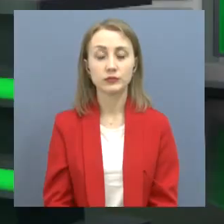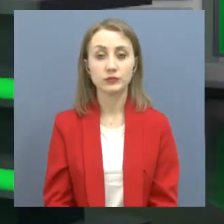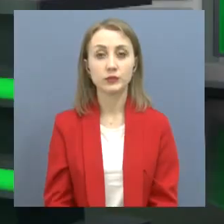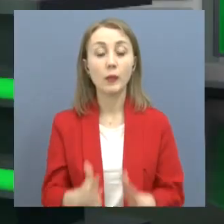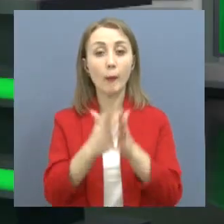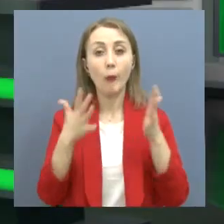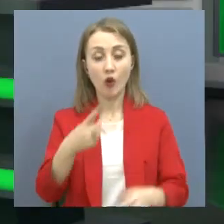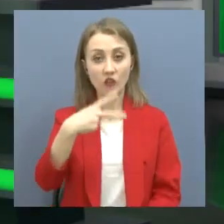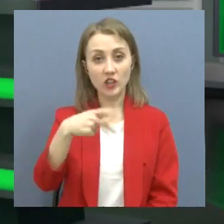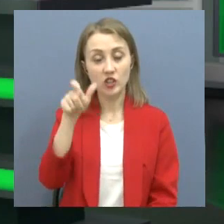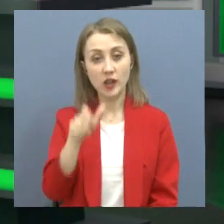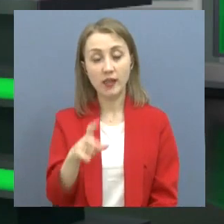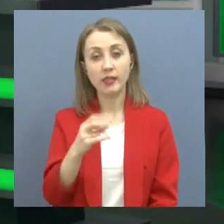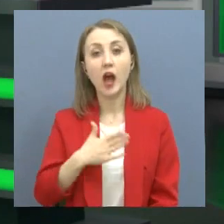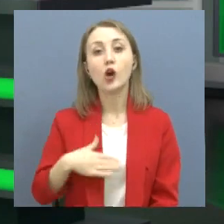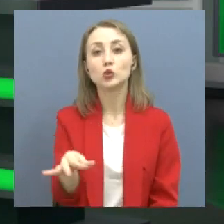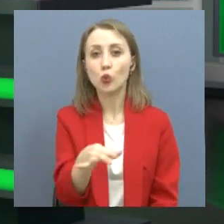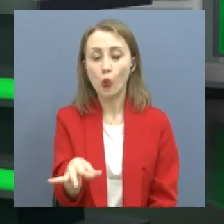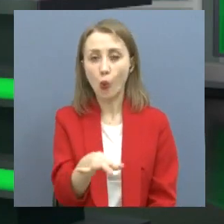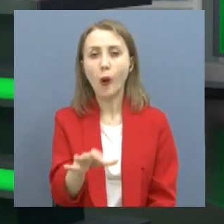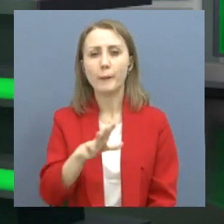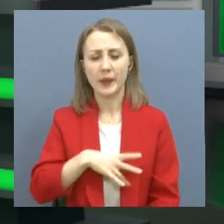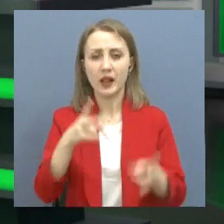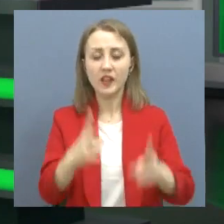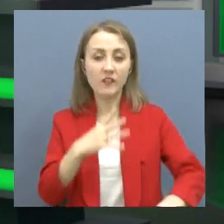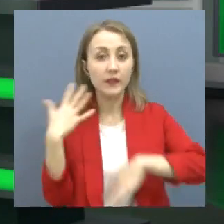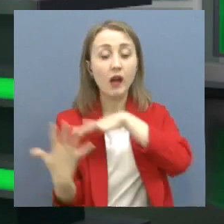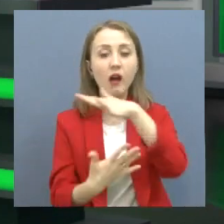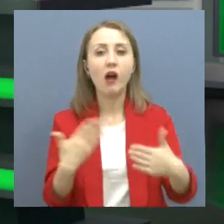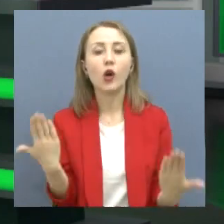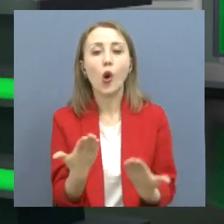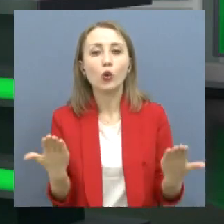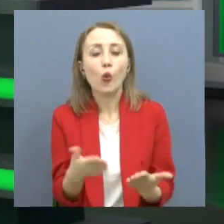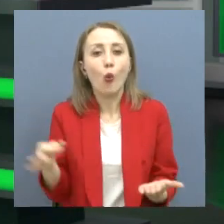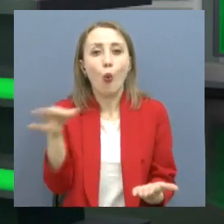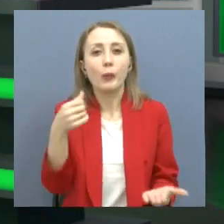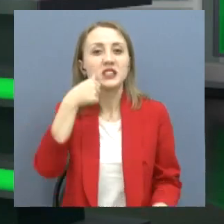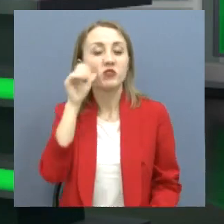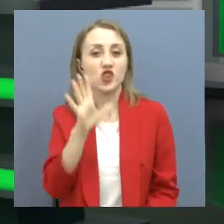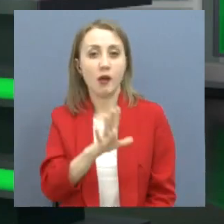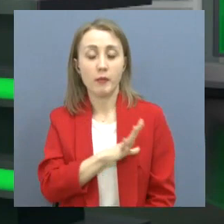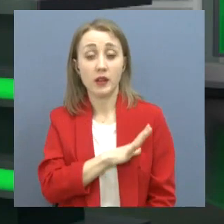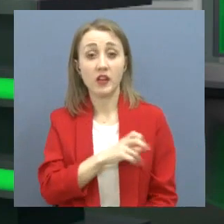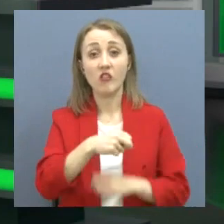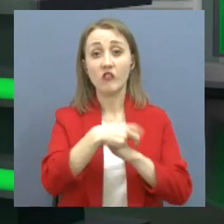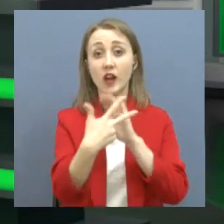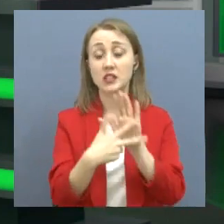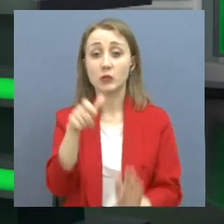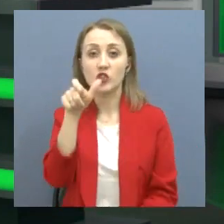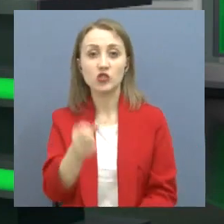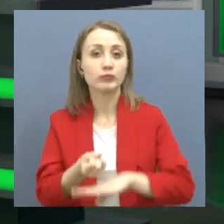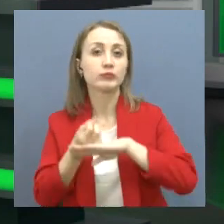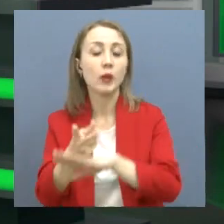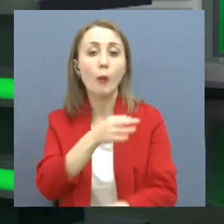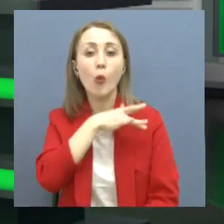Более 20 человек на территории области пострадали в результате урагана, который обрушился на область вчера. 18 из них доставлены в